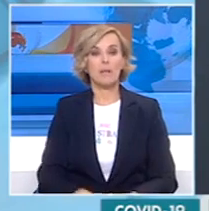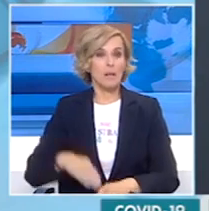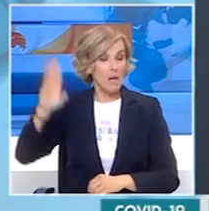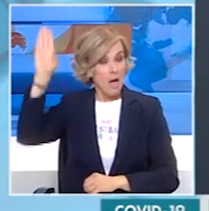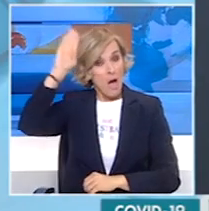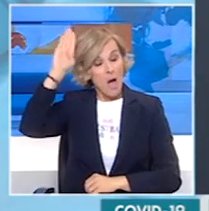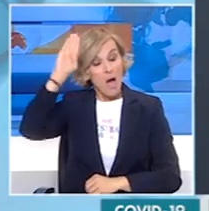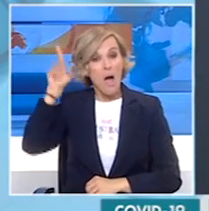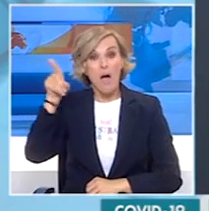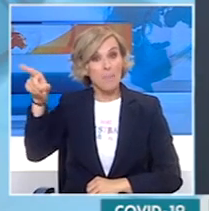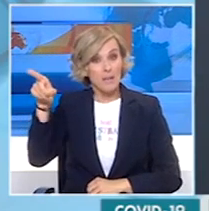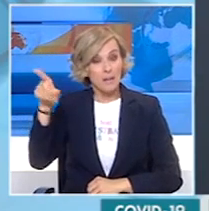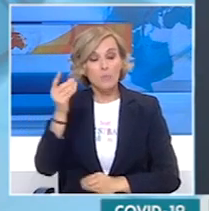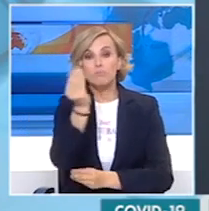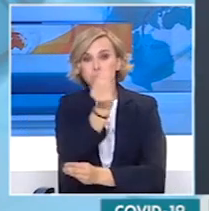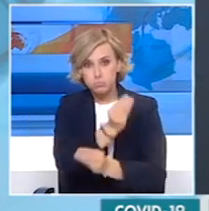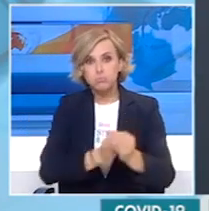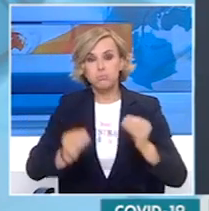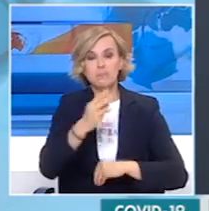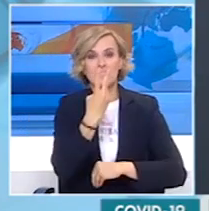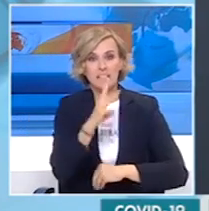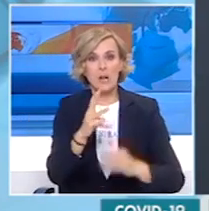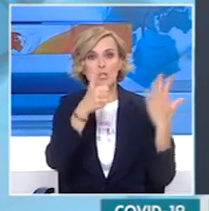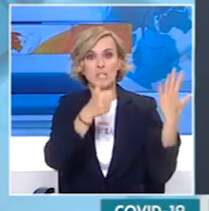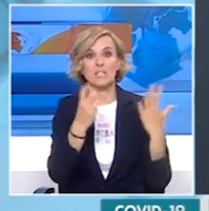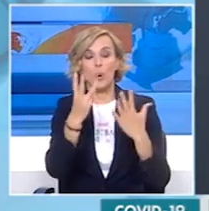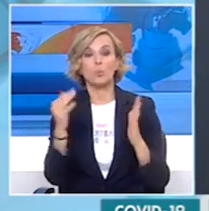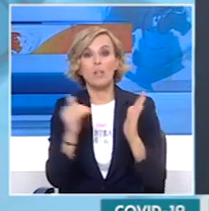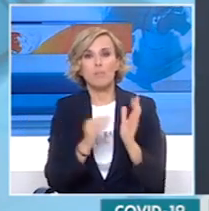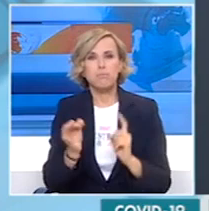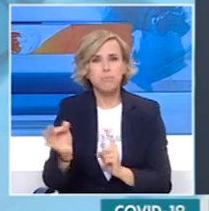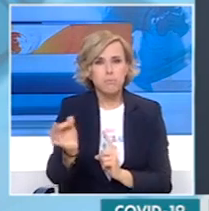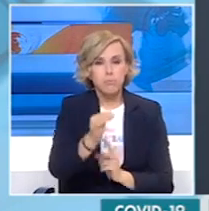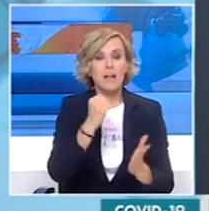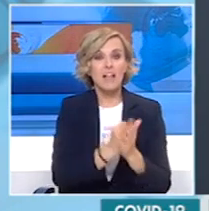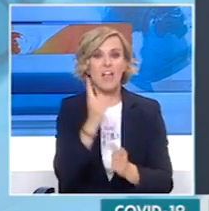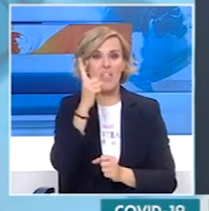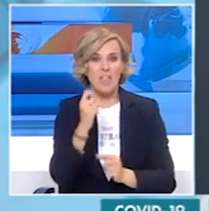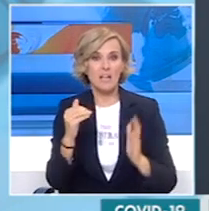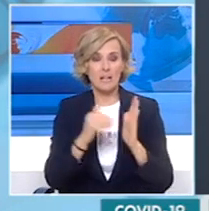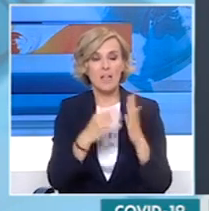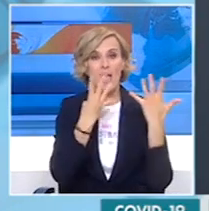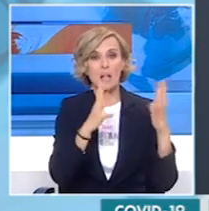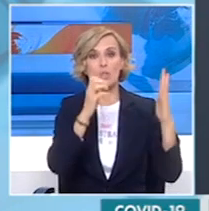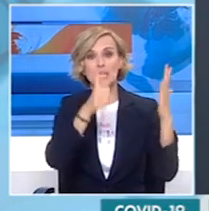Πολιτείες της Αμερικής έχουν πλέον περισσότερα από 368.000 κρούσματα και 10.966 νεκρούς.